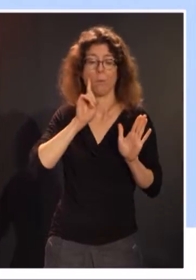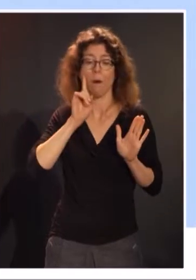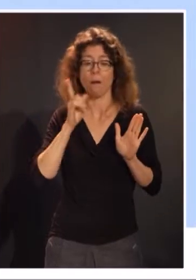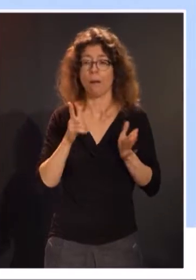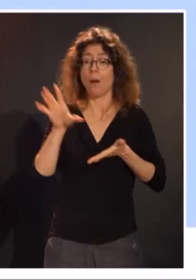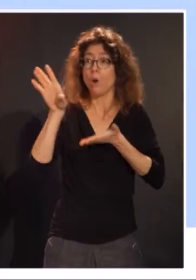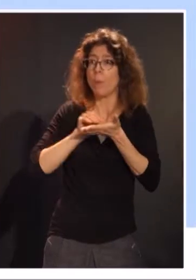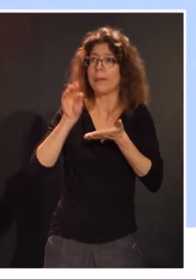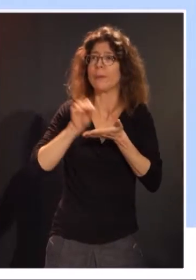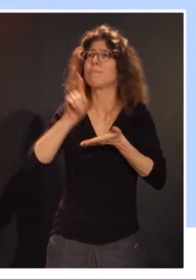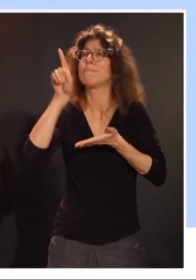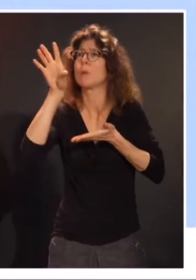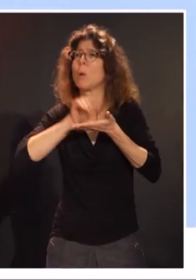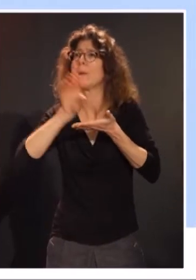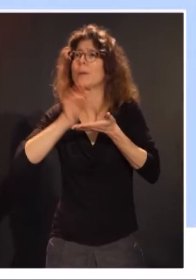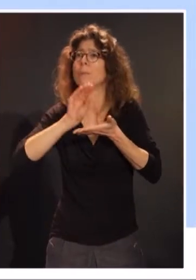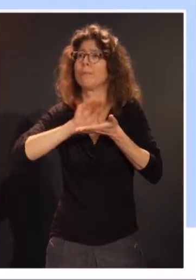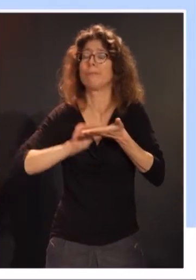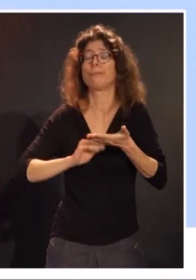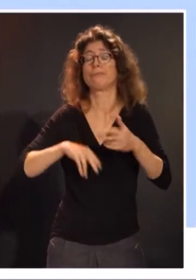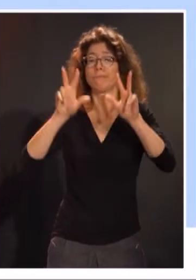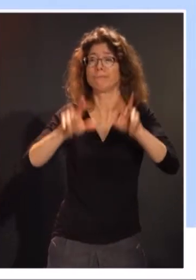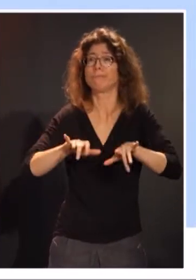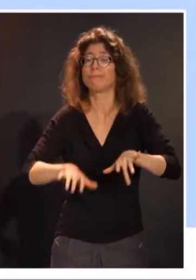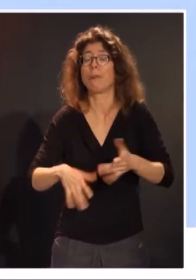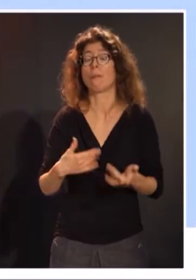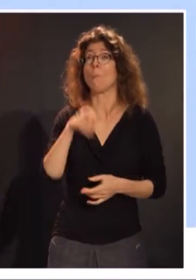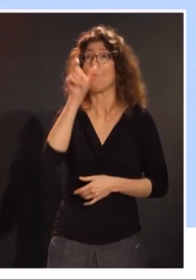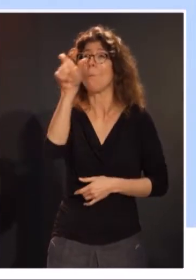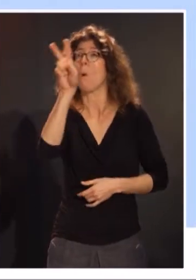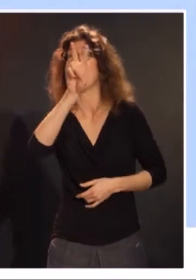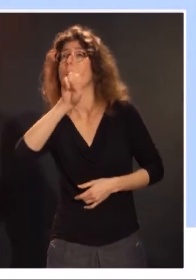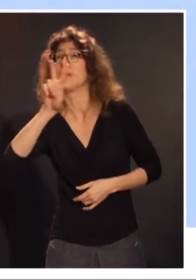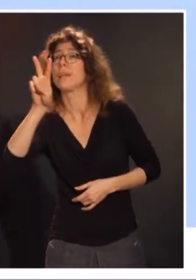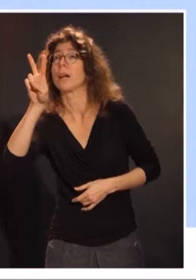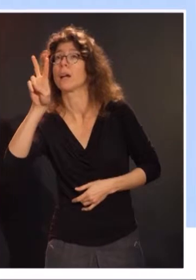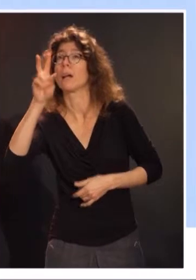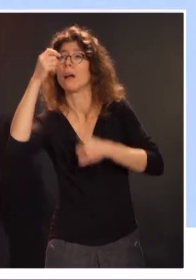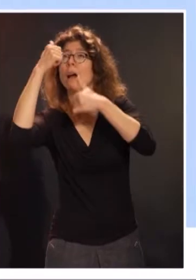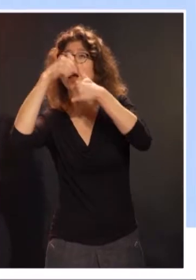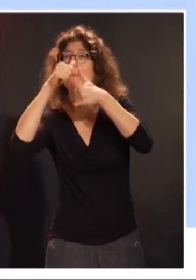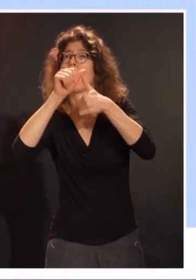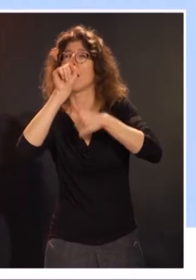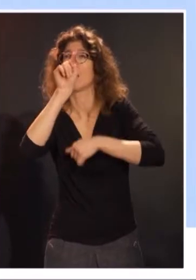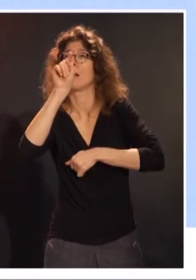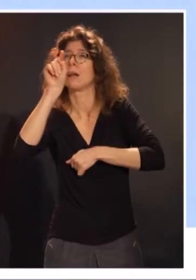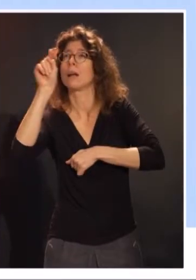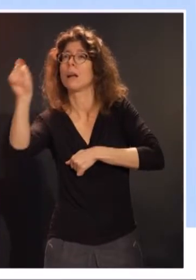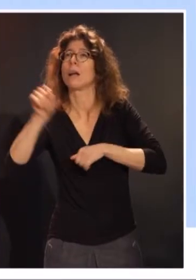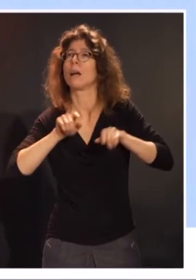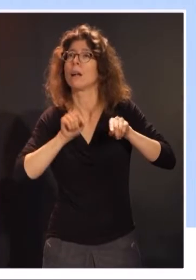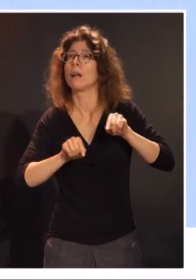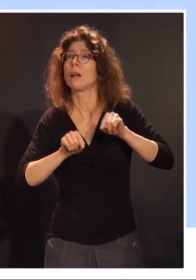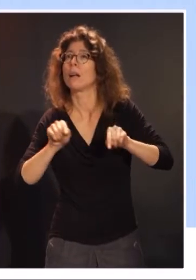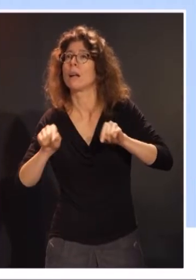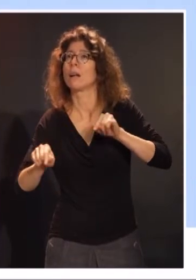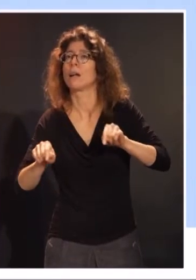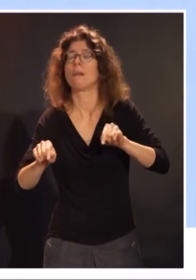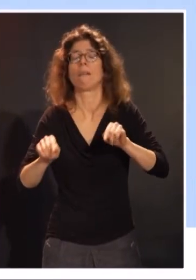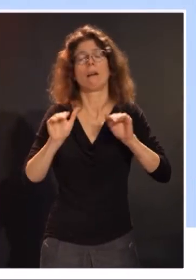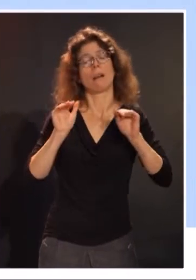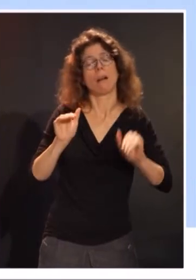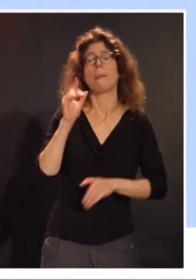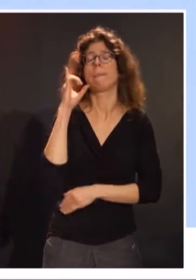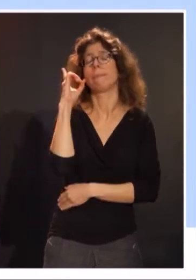elle reste complexe sur l'ordinateur. Lire le mot à copier, retenir son orthographe, ça reste difficile, y